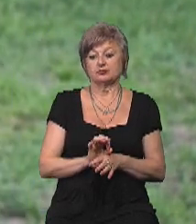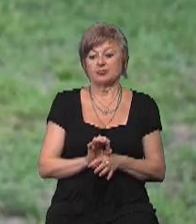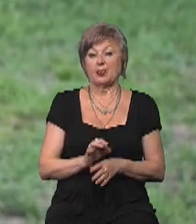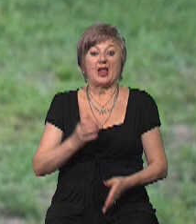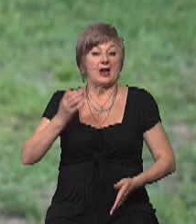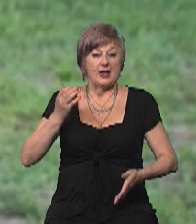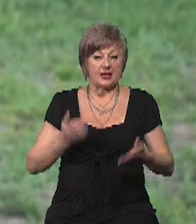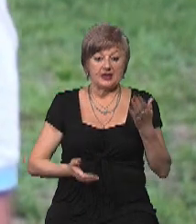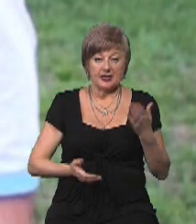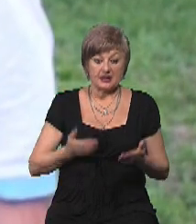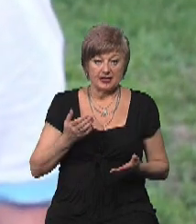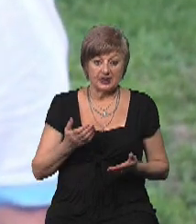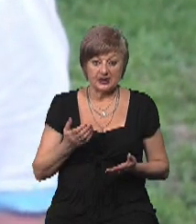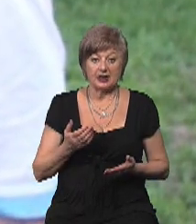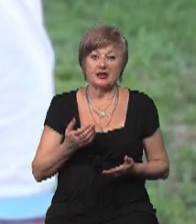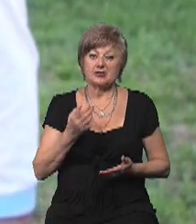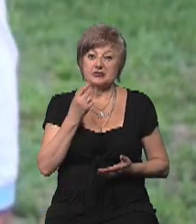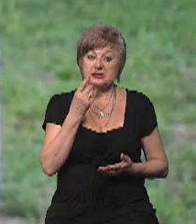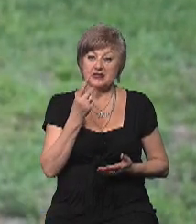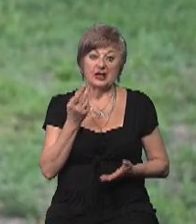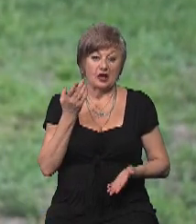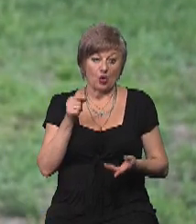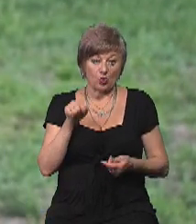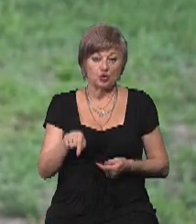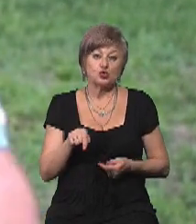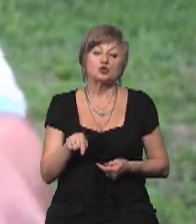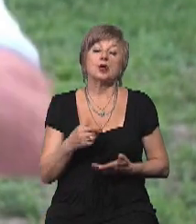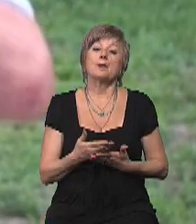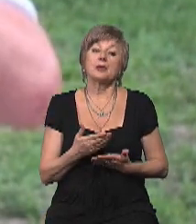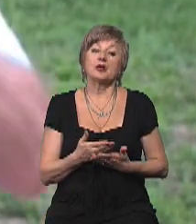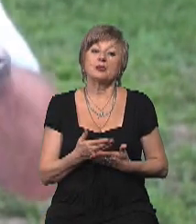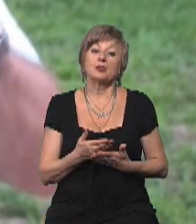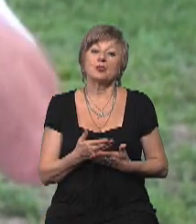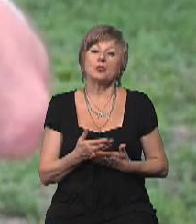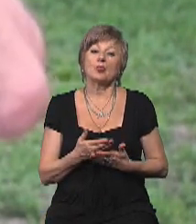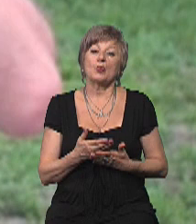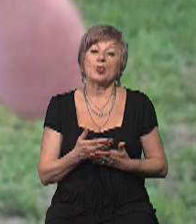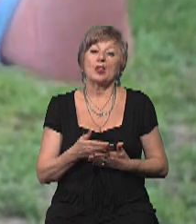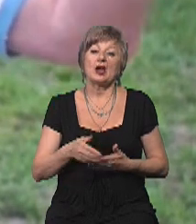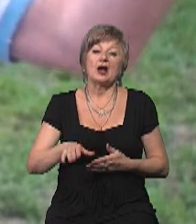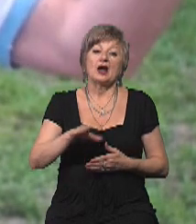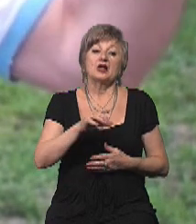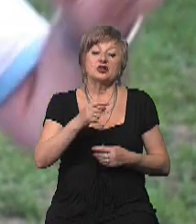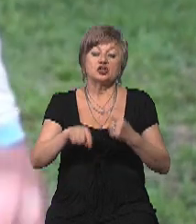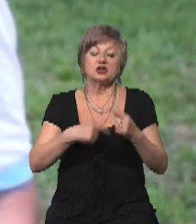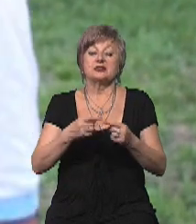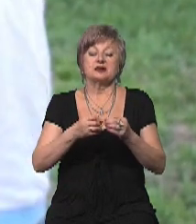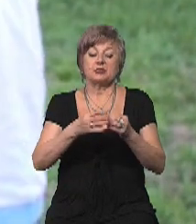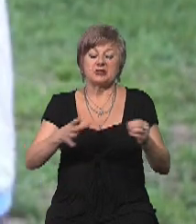Якщо звідси, от є наукові статті, якщо звідси, наприклад, ніде більше амброзії не буде, то через 15